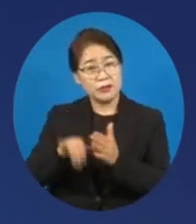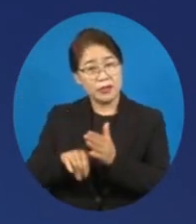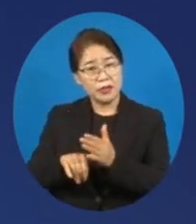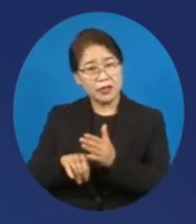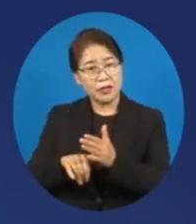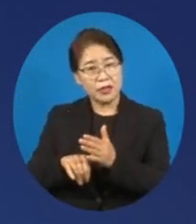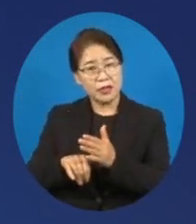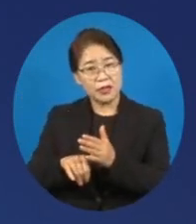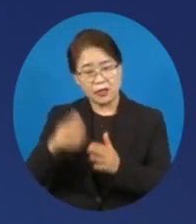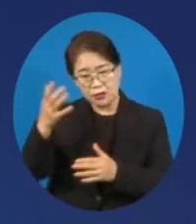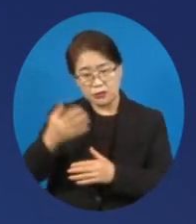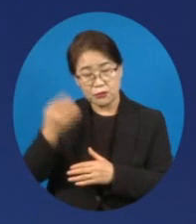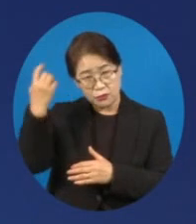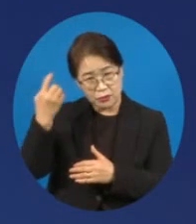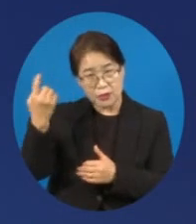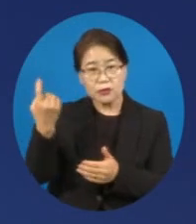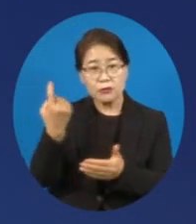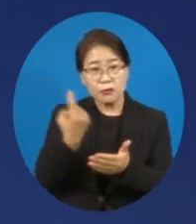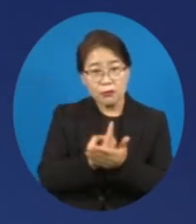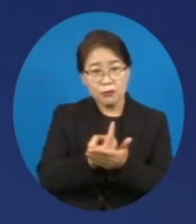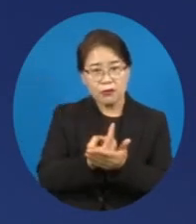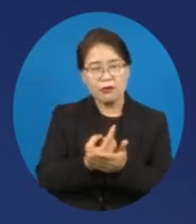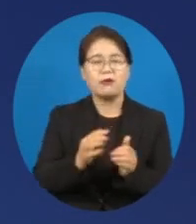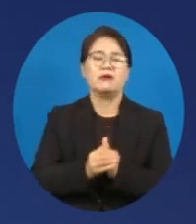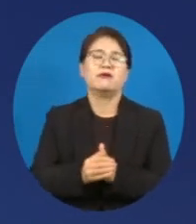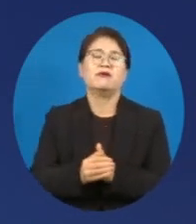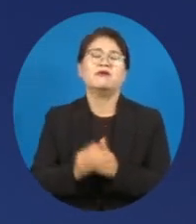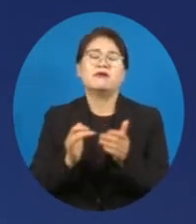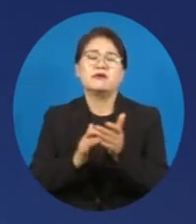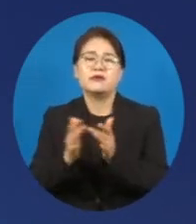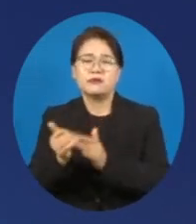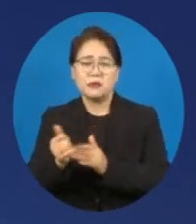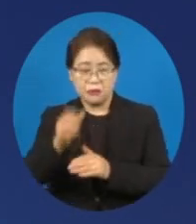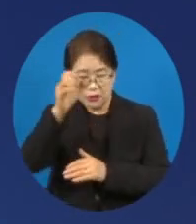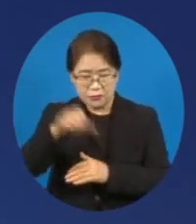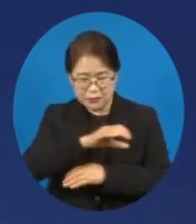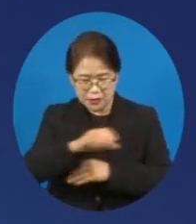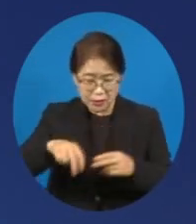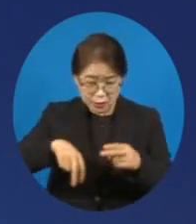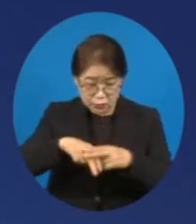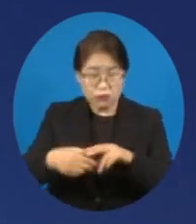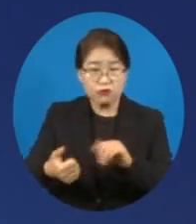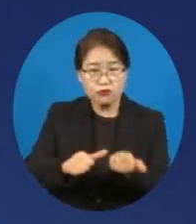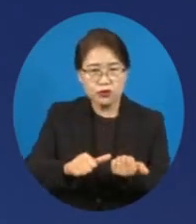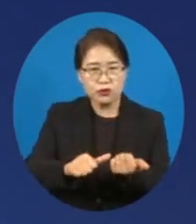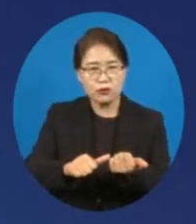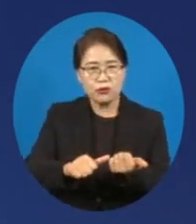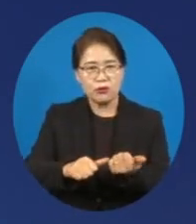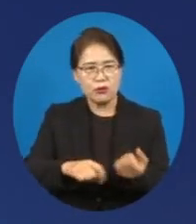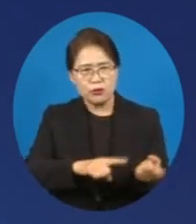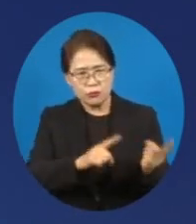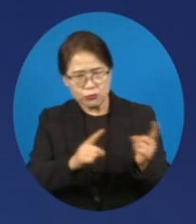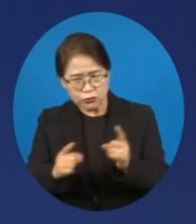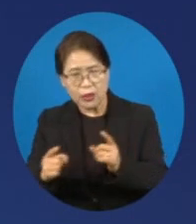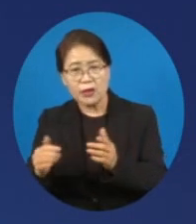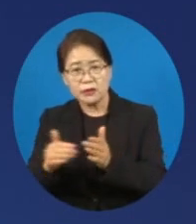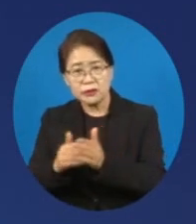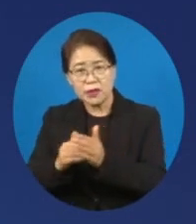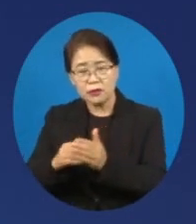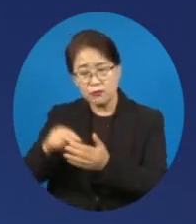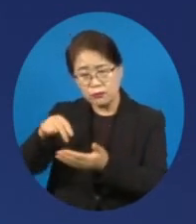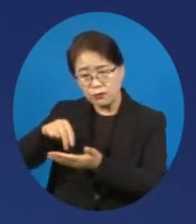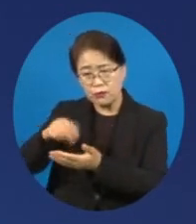성령께서이 땅 가운데 오셨나요 예수님이 십자가에 죽으시고 부활하시고 승천하신 이후에